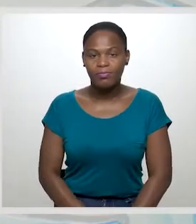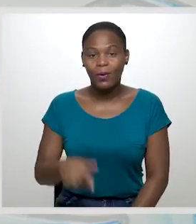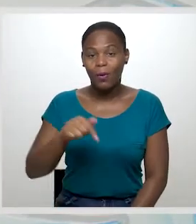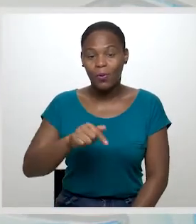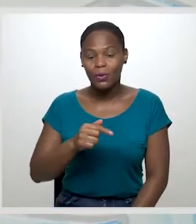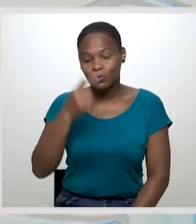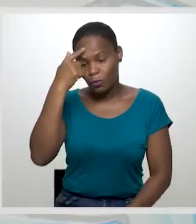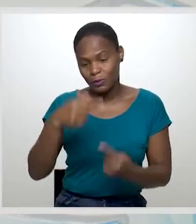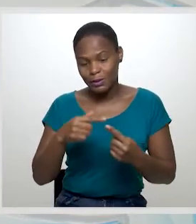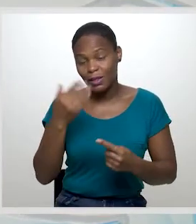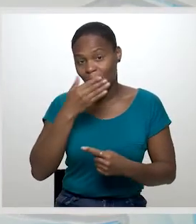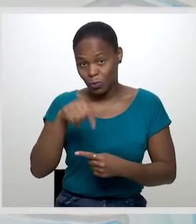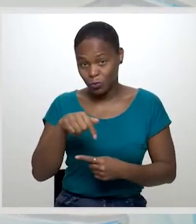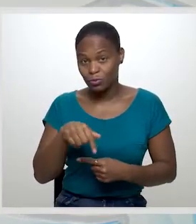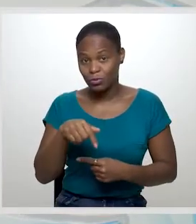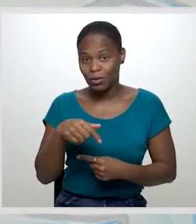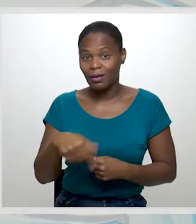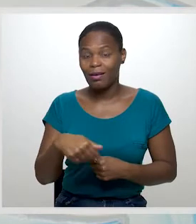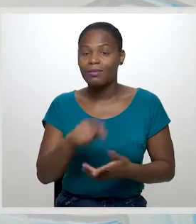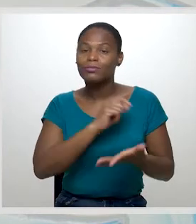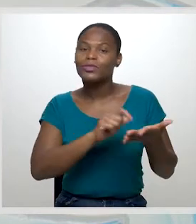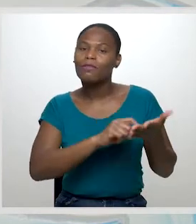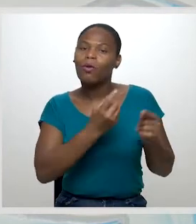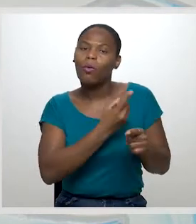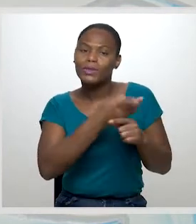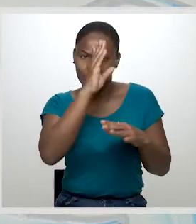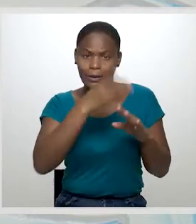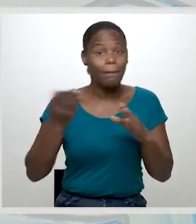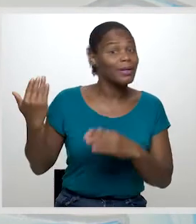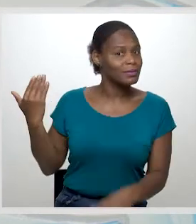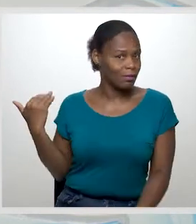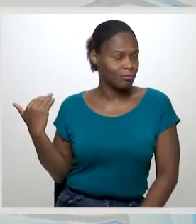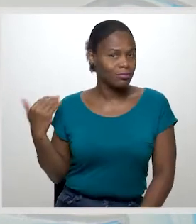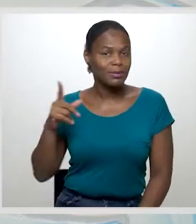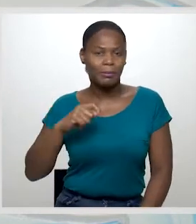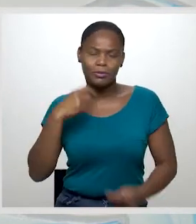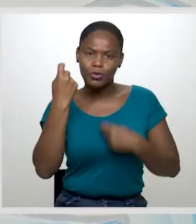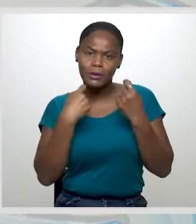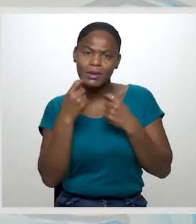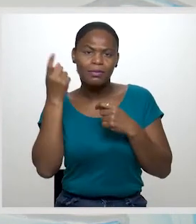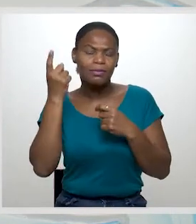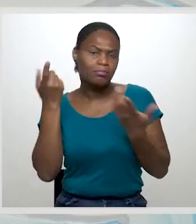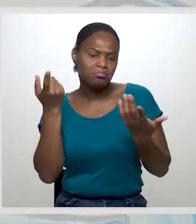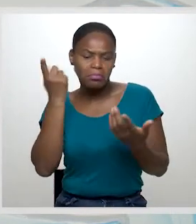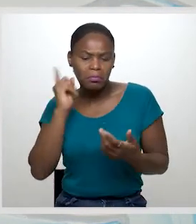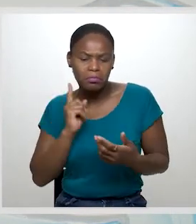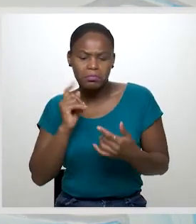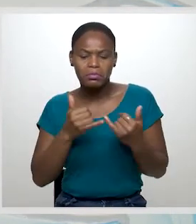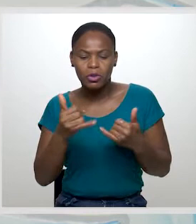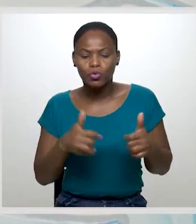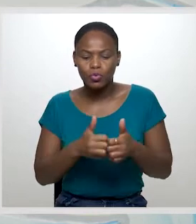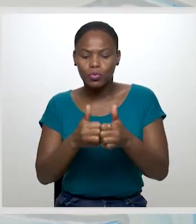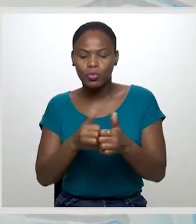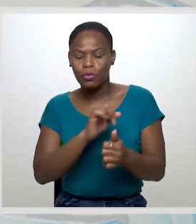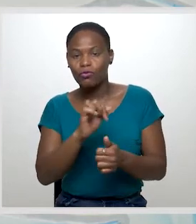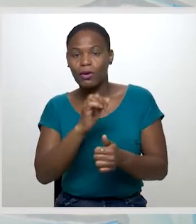Et aujourd'hui, comme objectif, nous aurons d'écrire des faits au passé, exprimer la date et ajouter à cela,